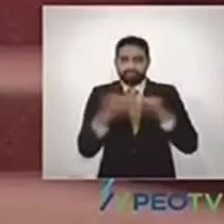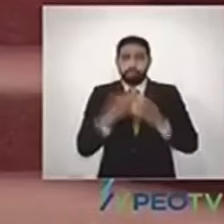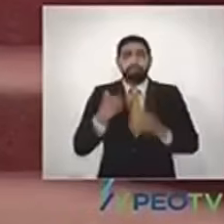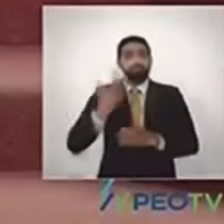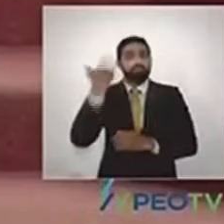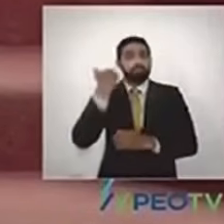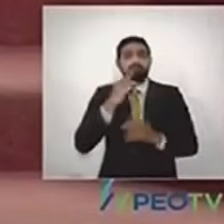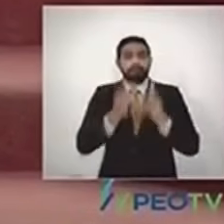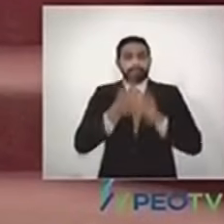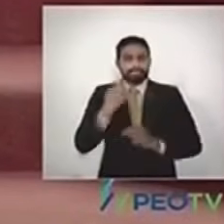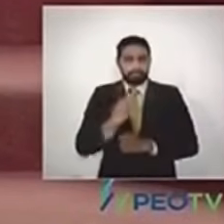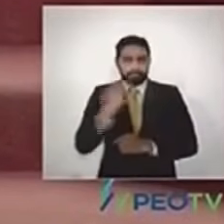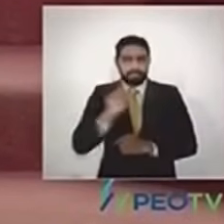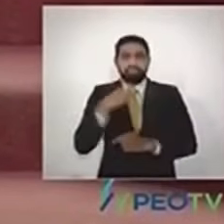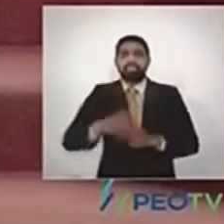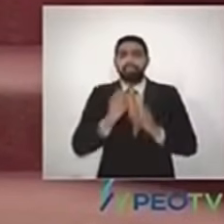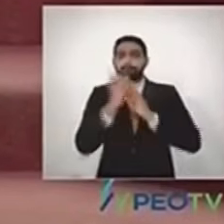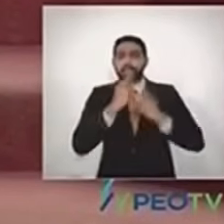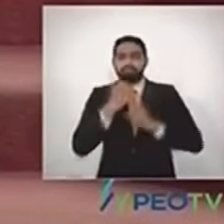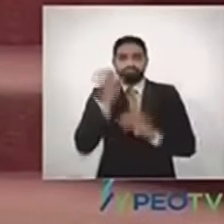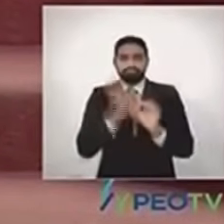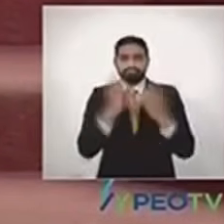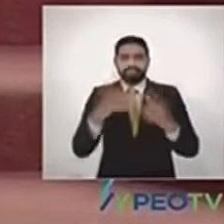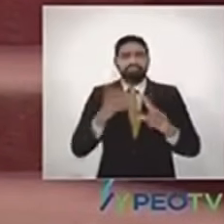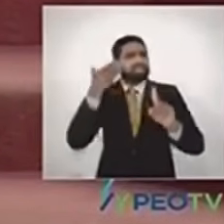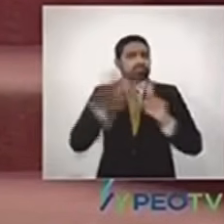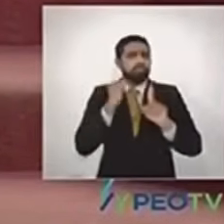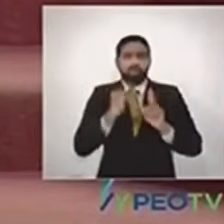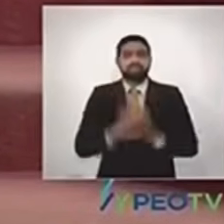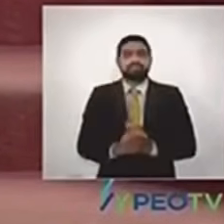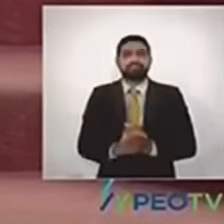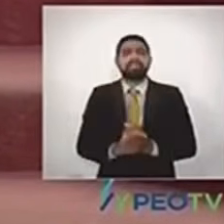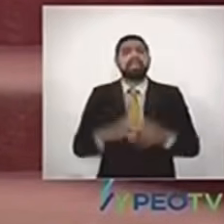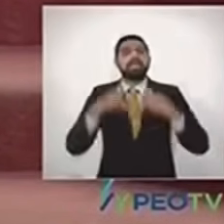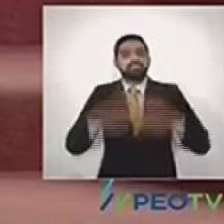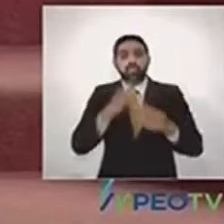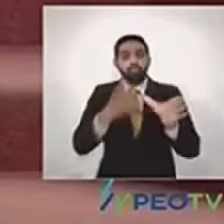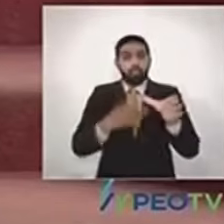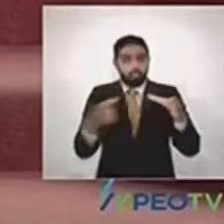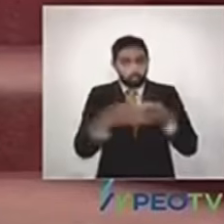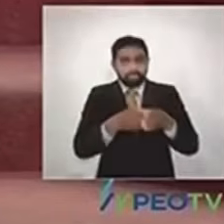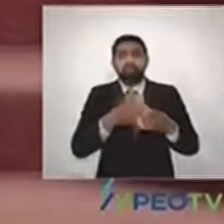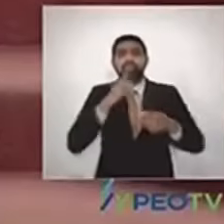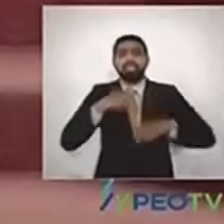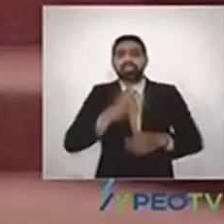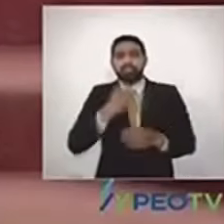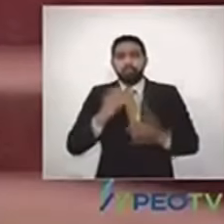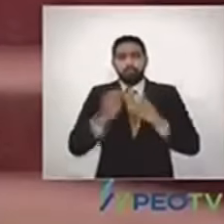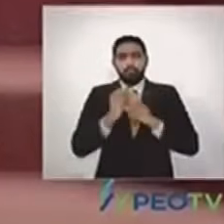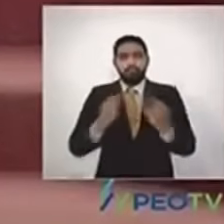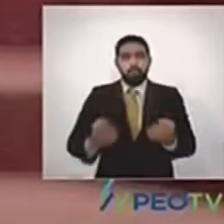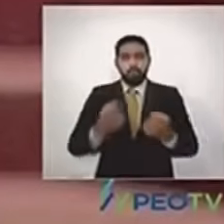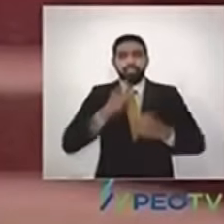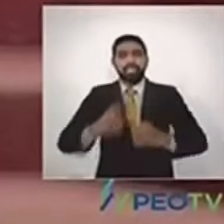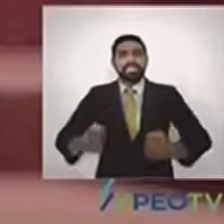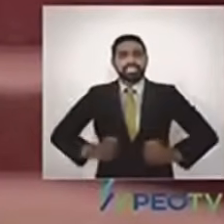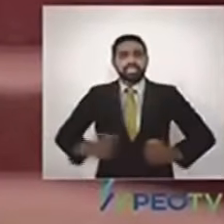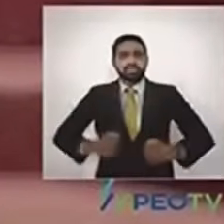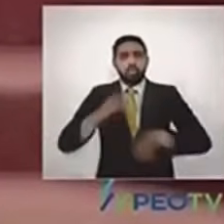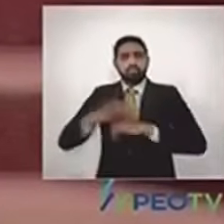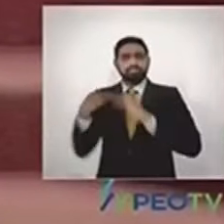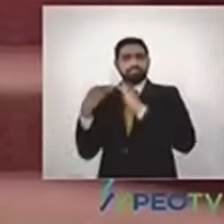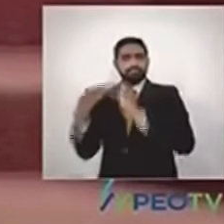Parliament today that the authorities have not given sufficient attention to the new kidney hospital in Polonnaruwa. මම ආගෙන හිටියා මාධ්‍ය